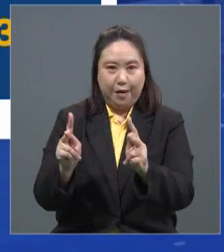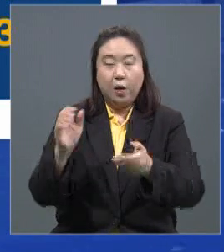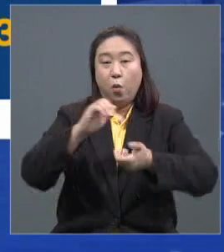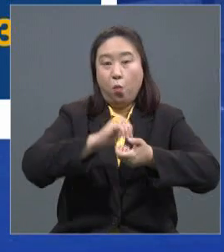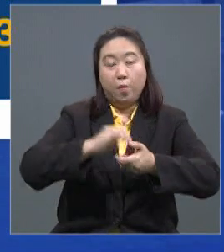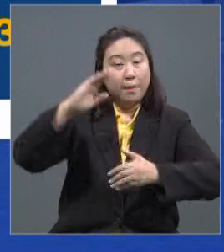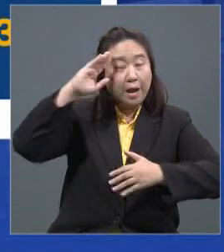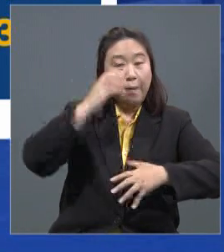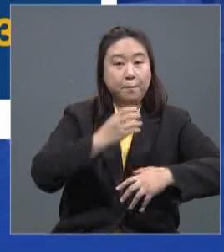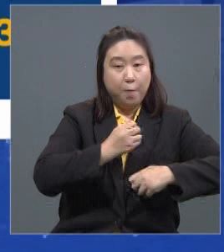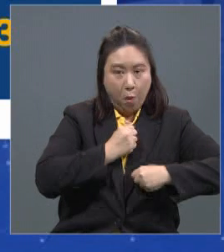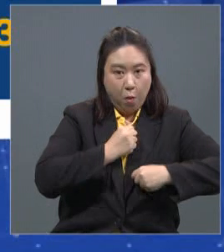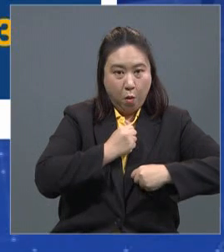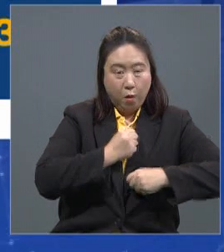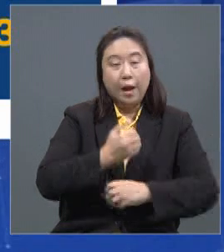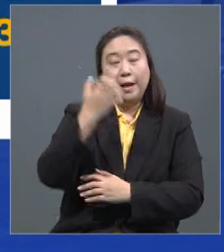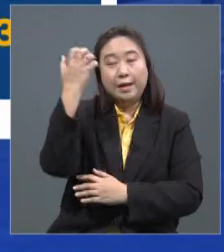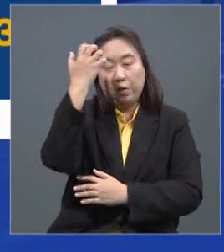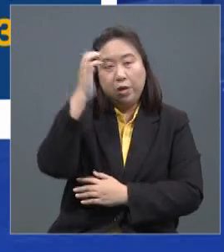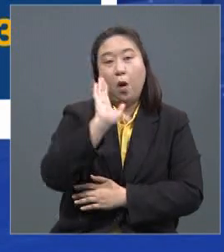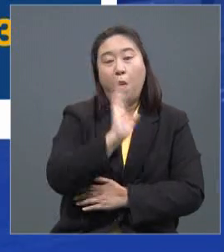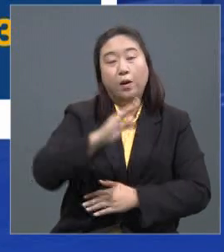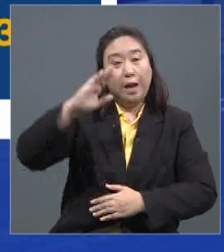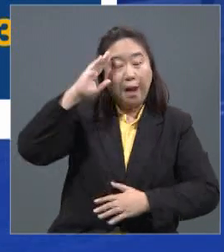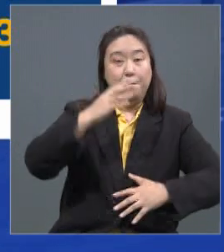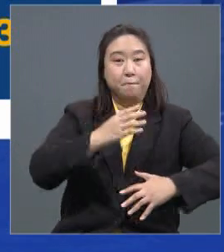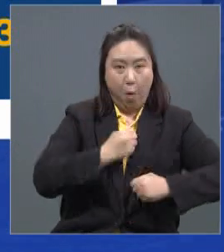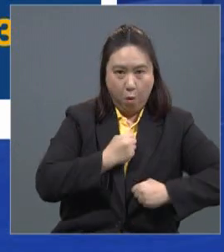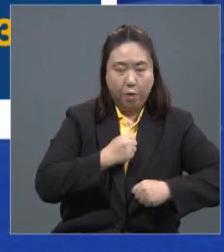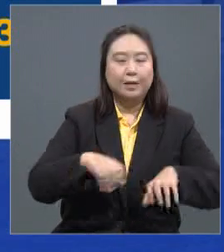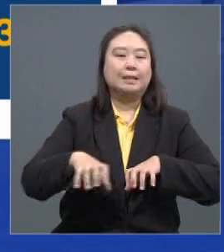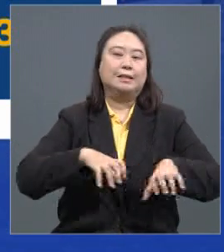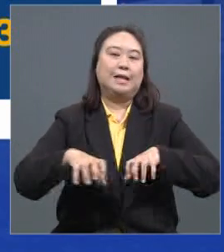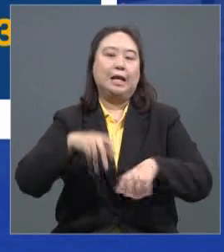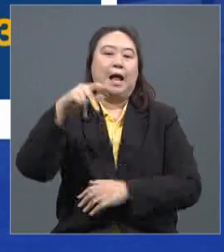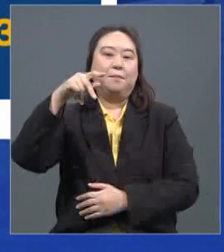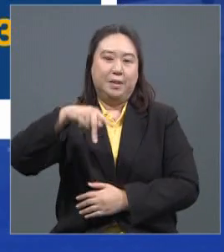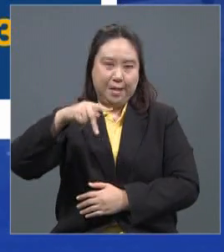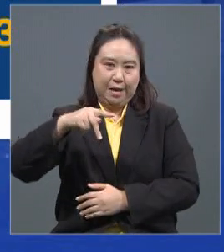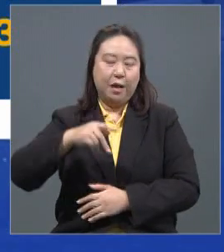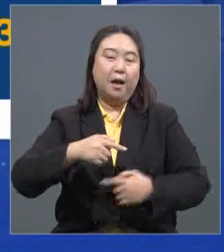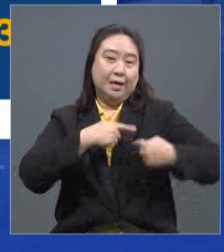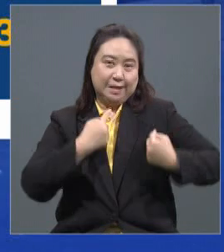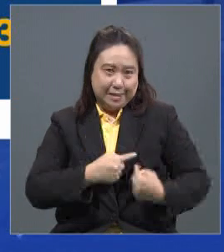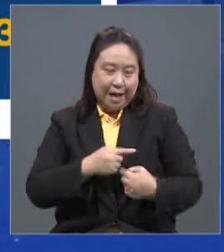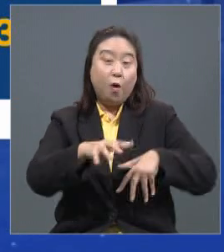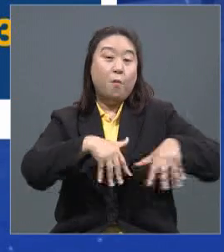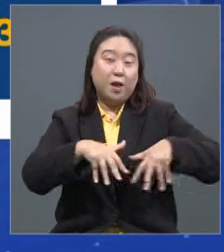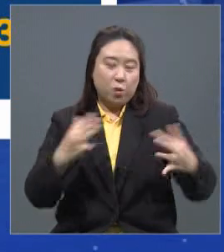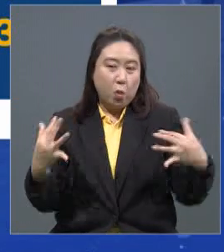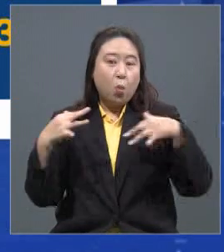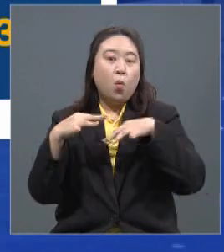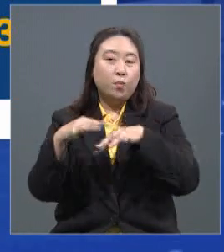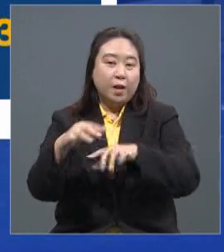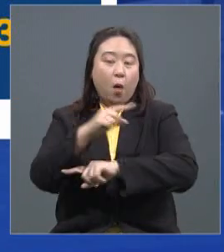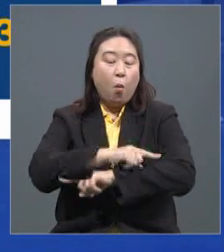ทัพบกและสถานีวิทยุโทรทัศน์กองทัพบกนะคะจัดรายการพิเศษค่ะวันรวมใจประชาเมตตาปัญญาอ่อนในวันอาทิตย์ที่